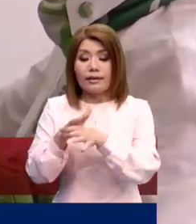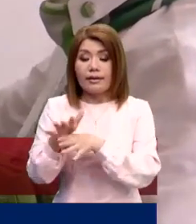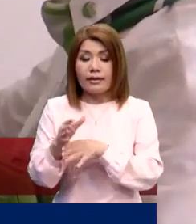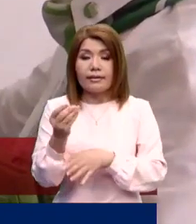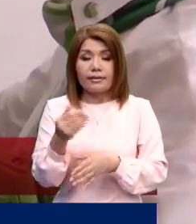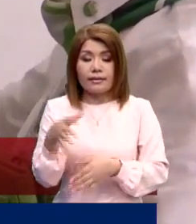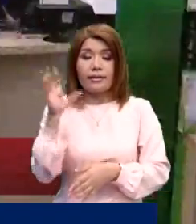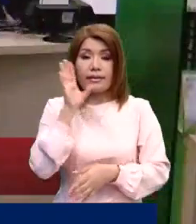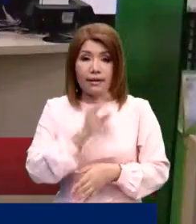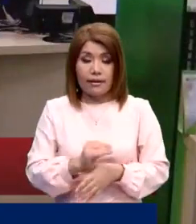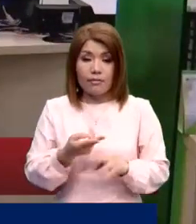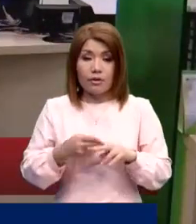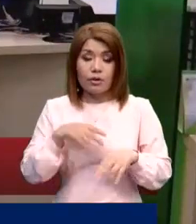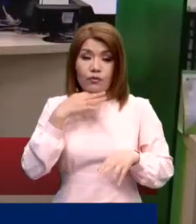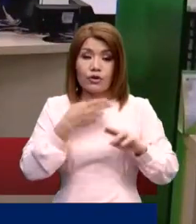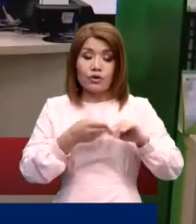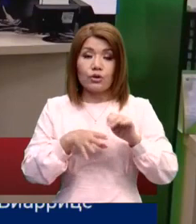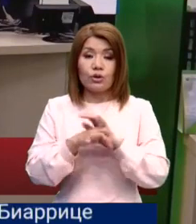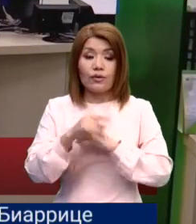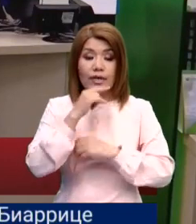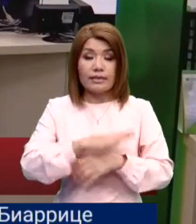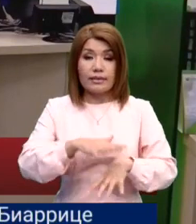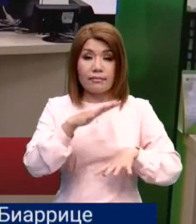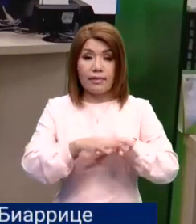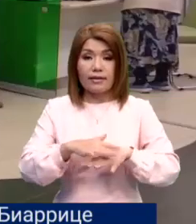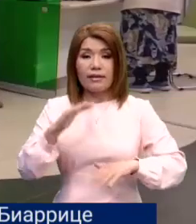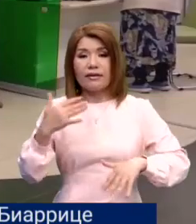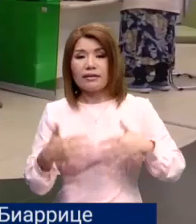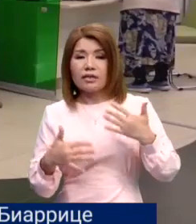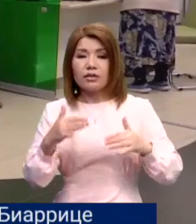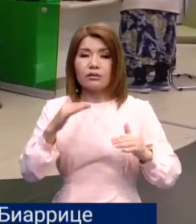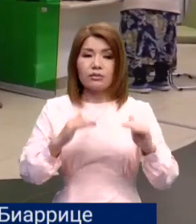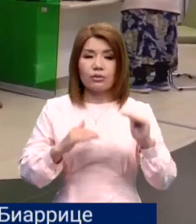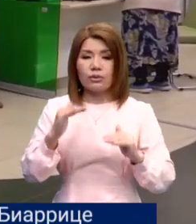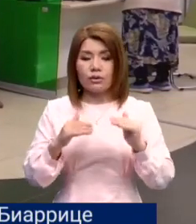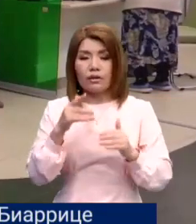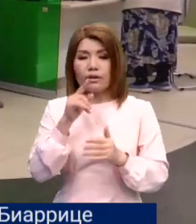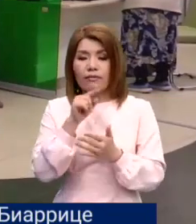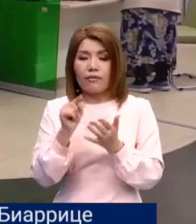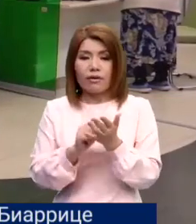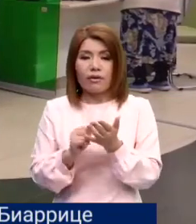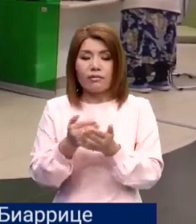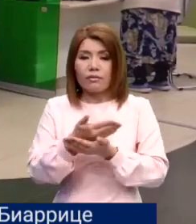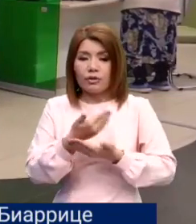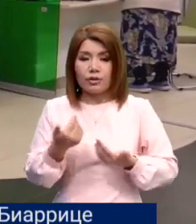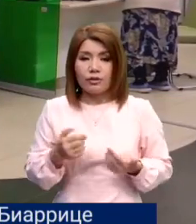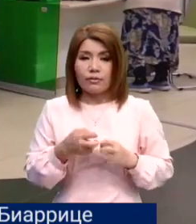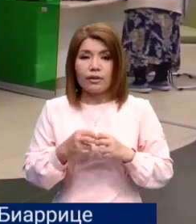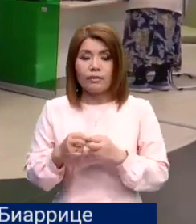қаражаты жеткілікті. Сондай-ақ ол ресейлік банктердің тұрақсыздығы туралы мәселе туындамайды деп сендірді.